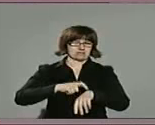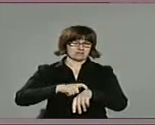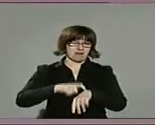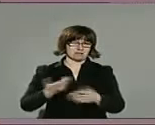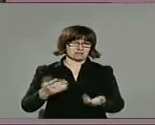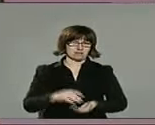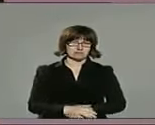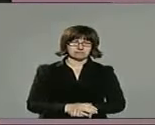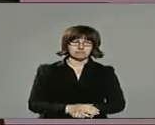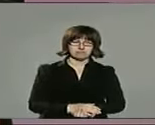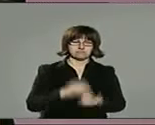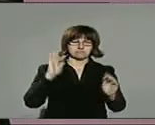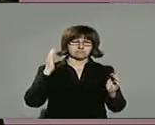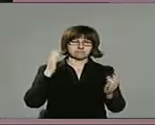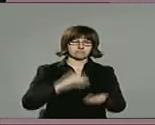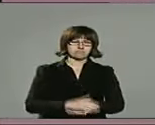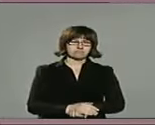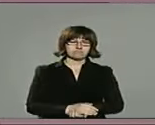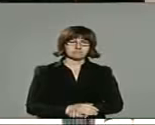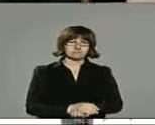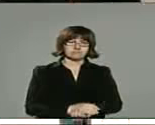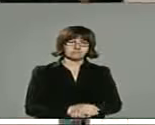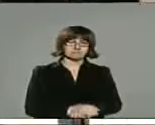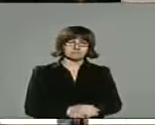liebe Genossinnen und Genossen.